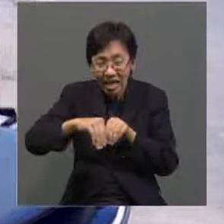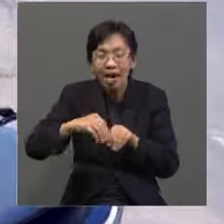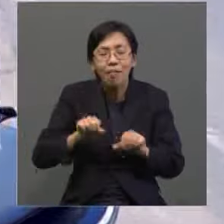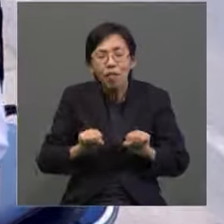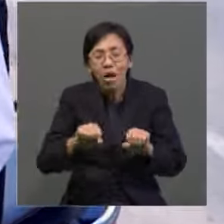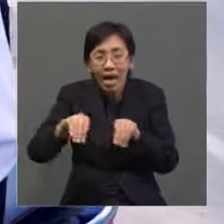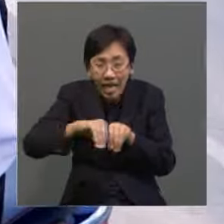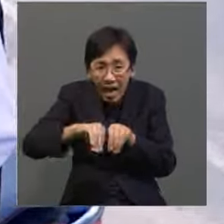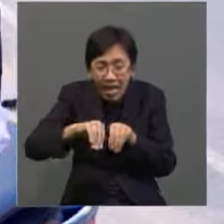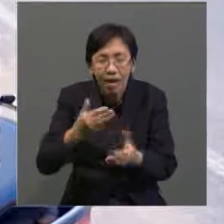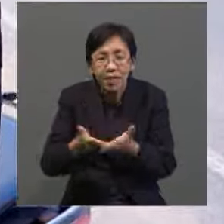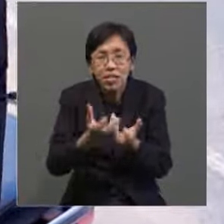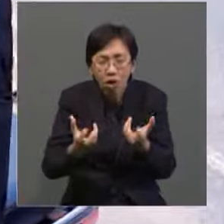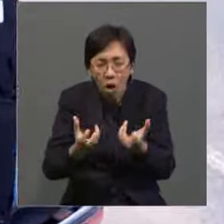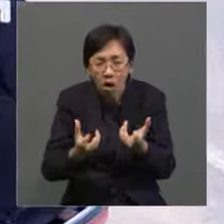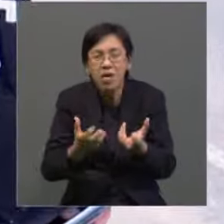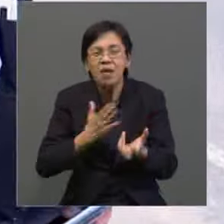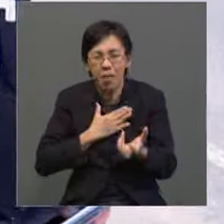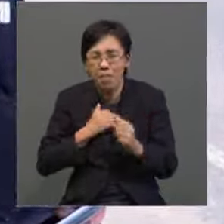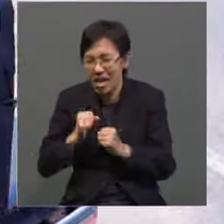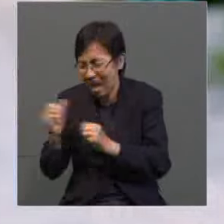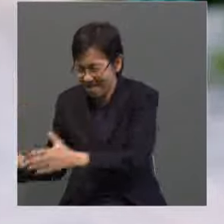ไปซื้อของอย่างเนี้ยผมก็พยายาม